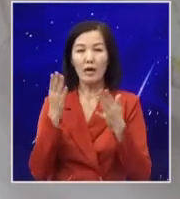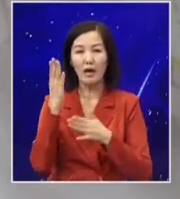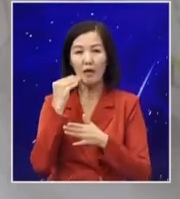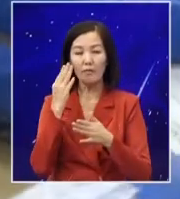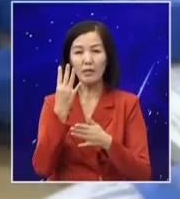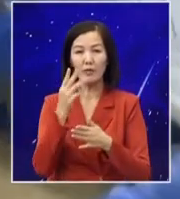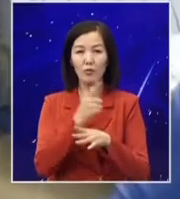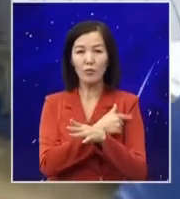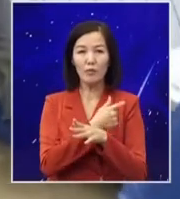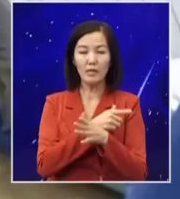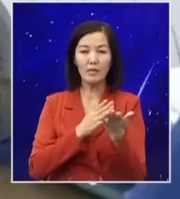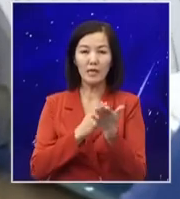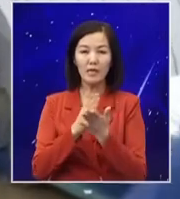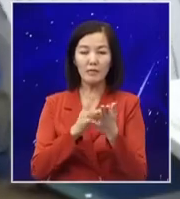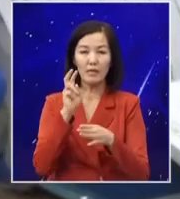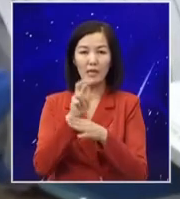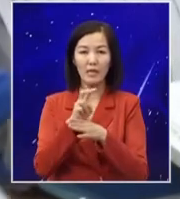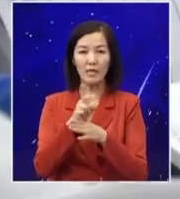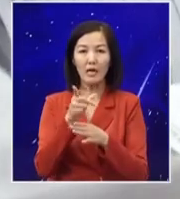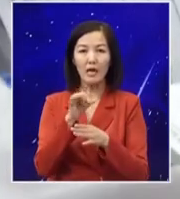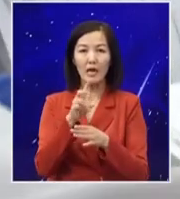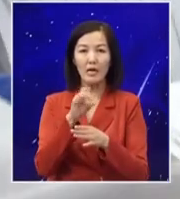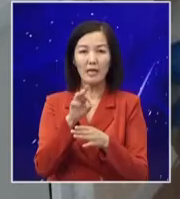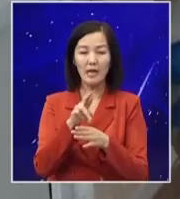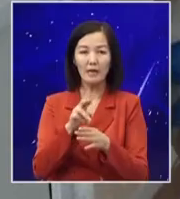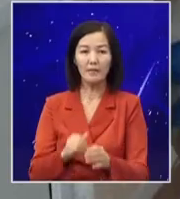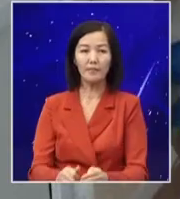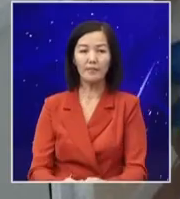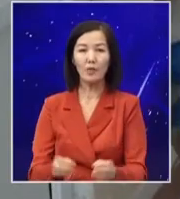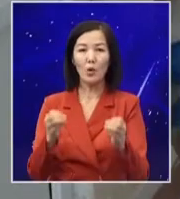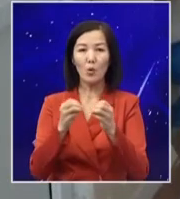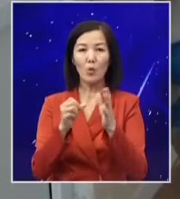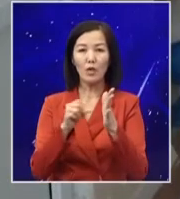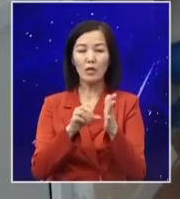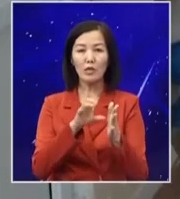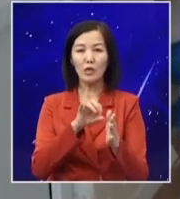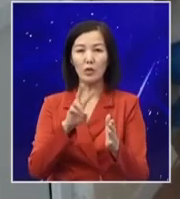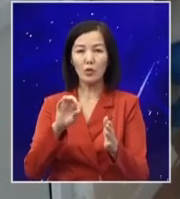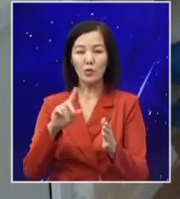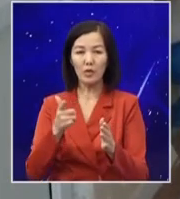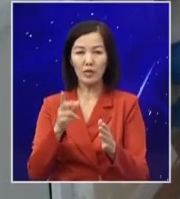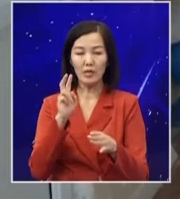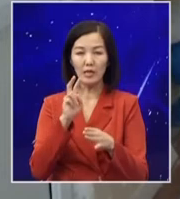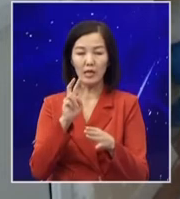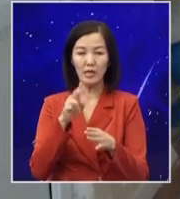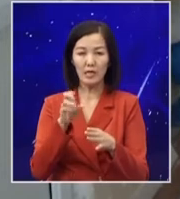Алматыдан 4 медицина маманы жетті. Бірі Ғалия Сейтматова. 16 июньде осы жерге